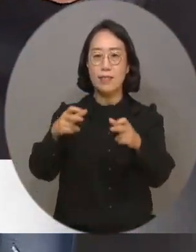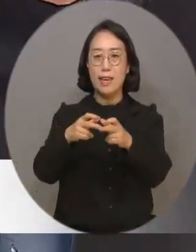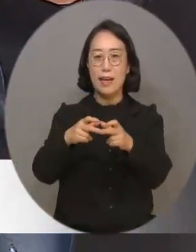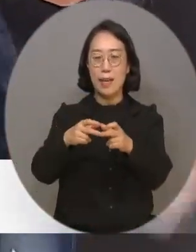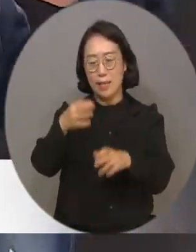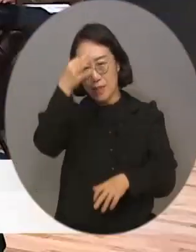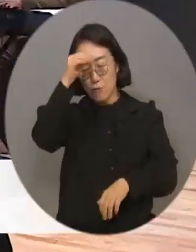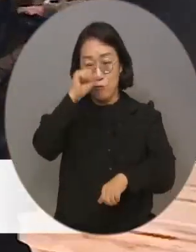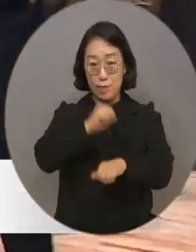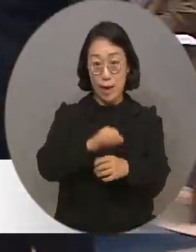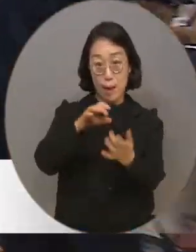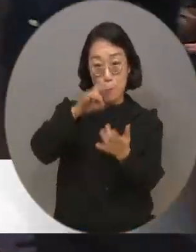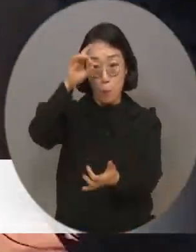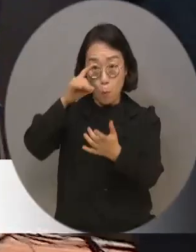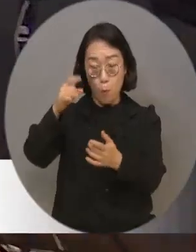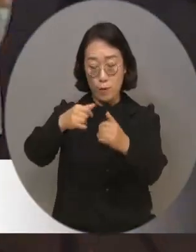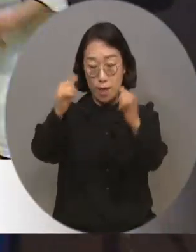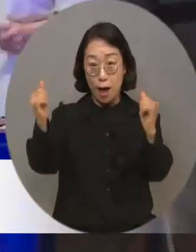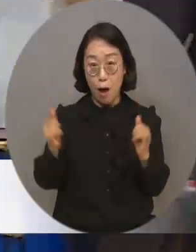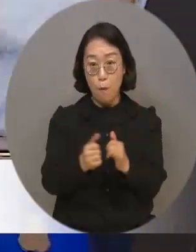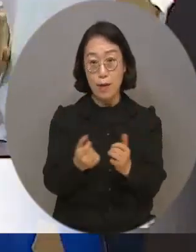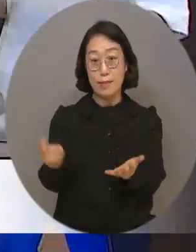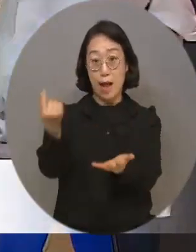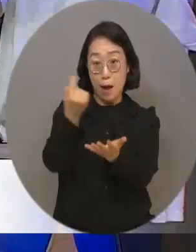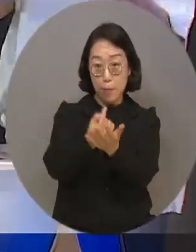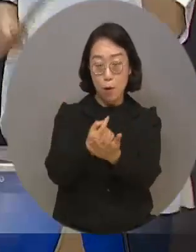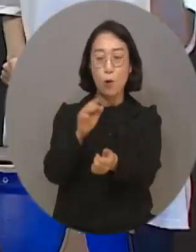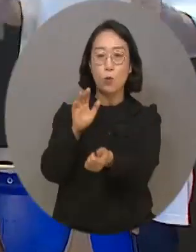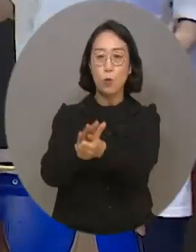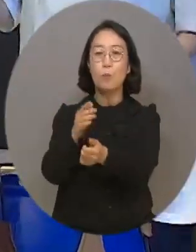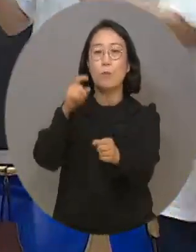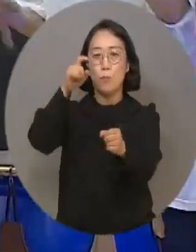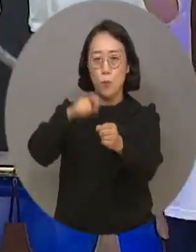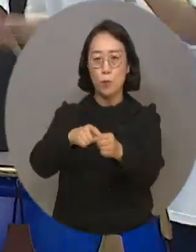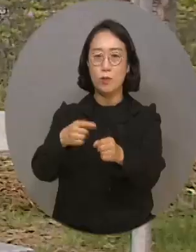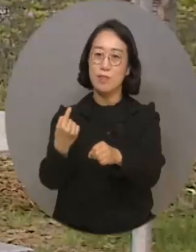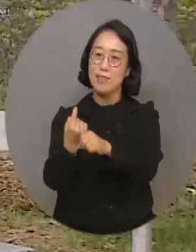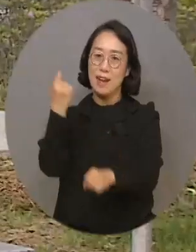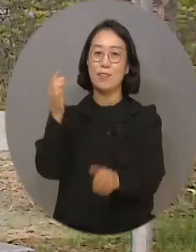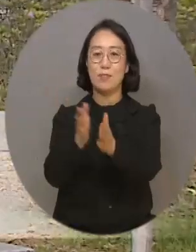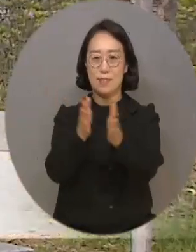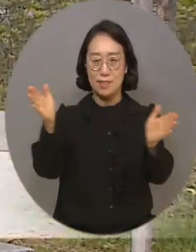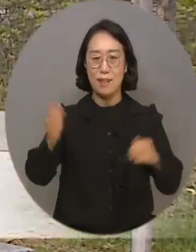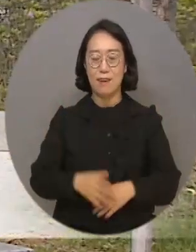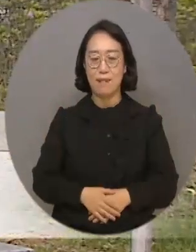발굴하고 지속적인 사회참여 기회를 마련하고자 지난해 시작됐습니다.